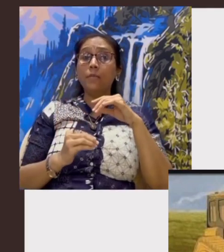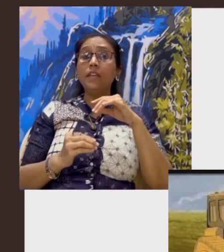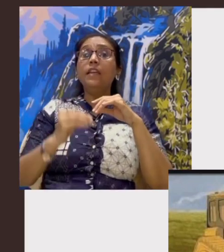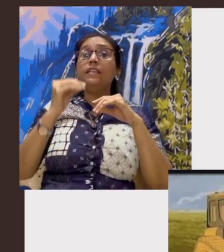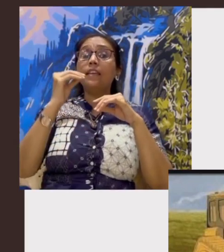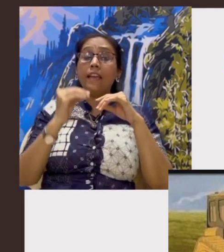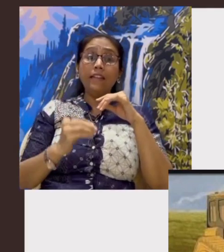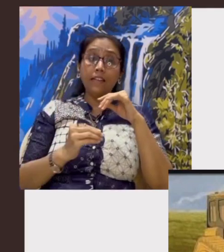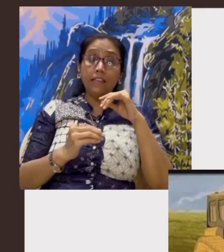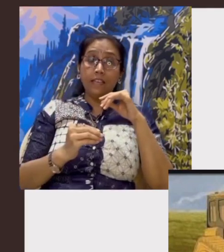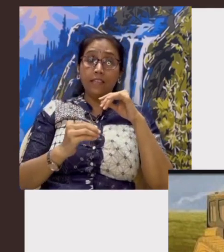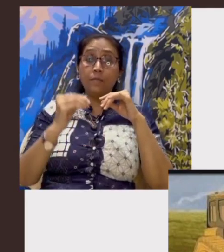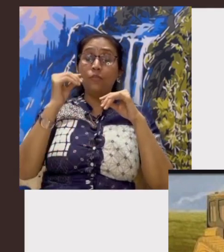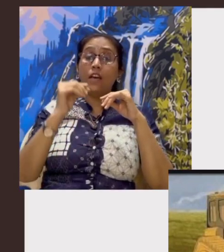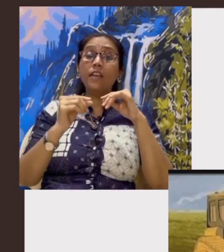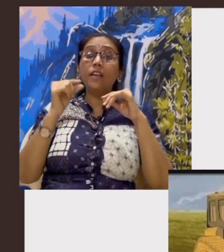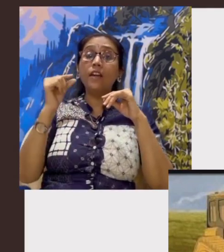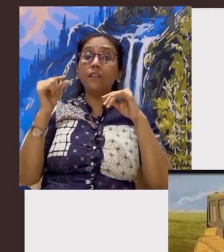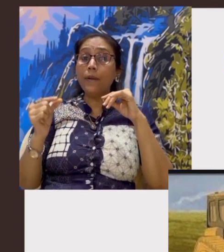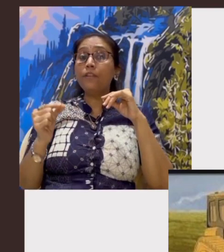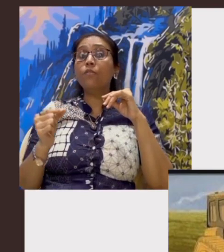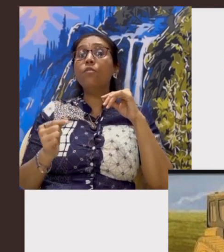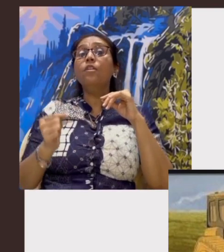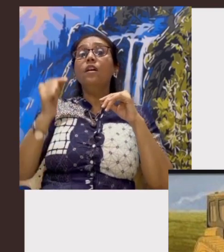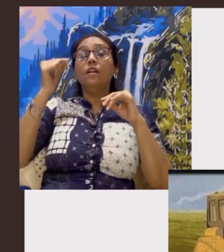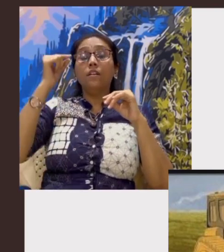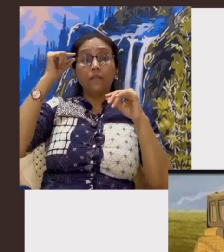में ये गारंटी ली है इसमें बोला है कि गवर्नमेंट को